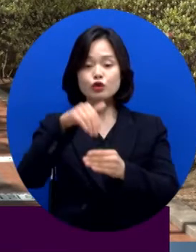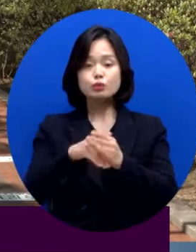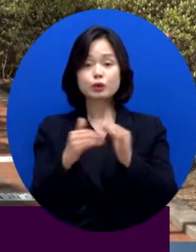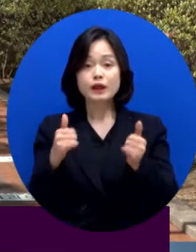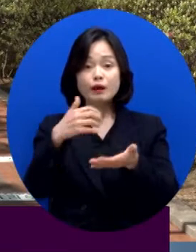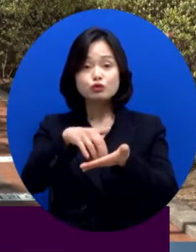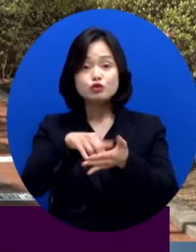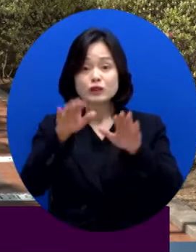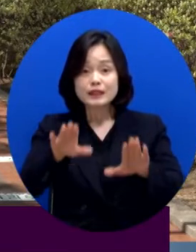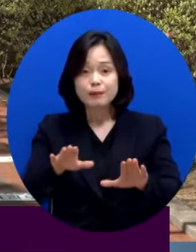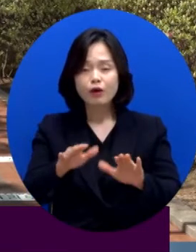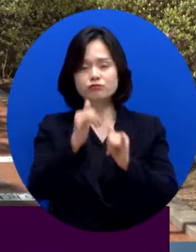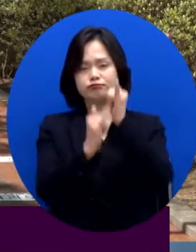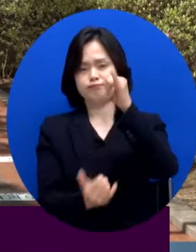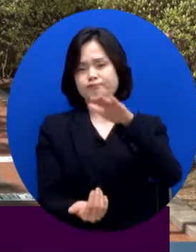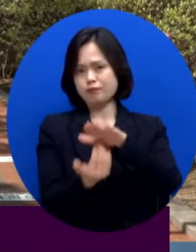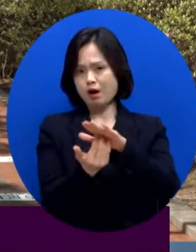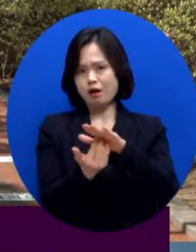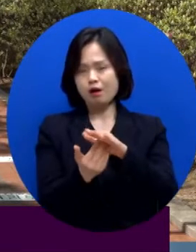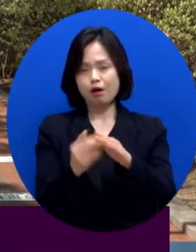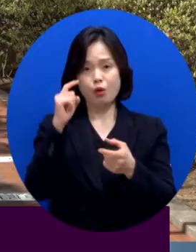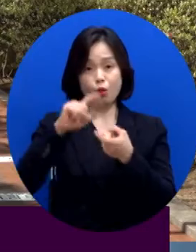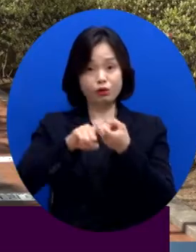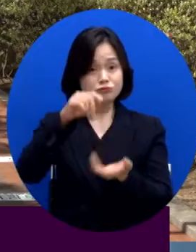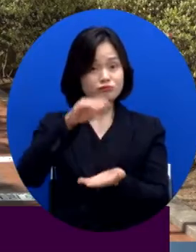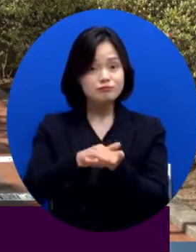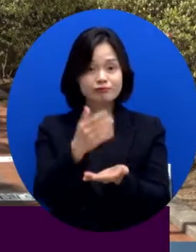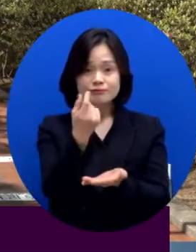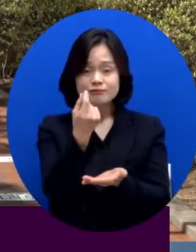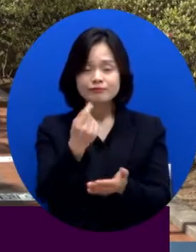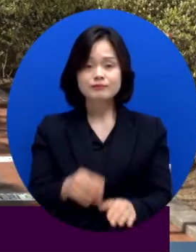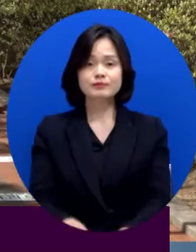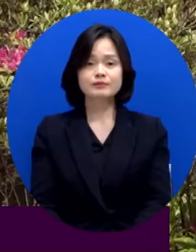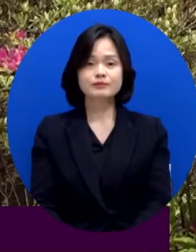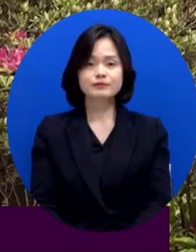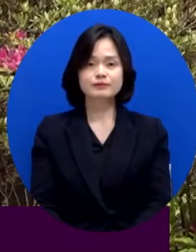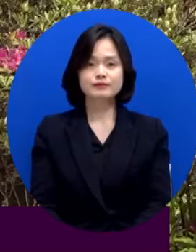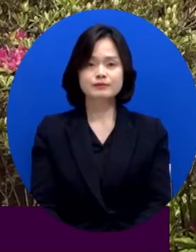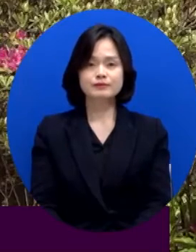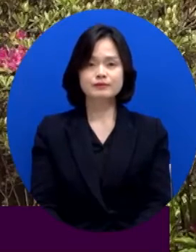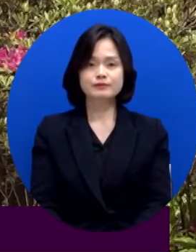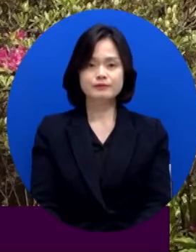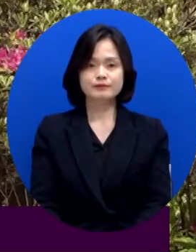대한 국민적인 관심을 보여주는 것 같은데요. 어떻게 분석하시는지요?